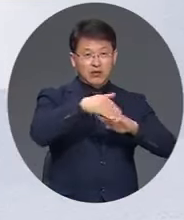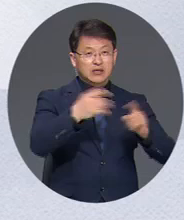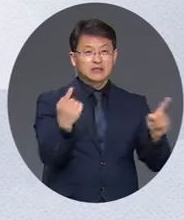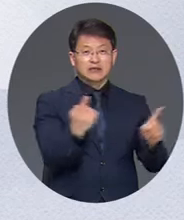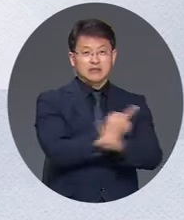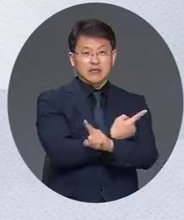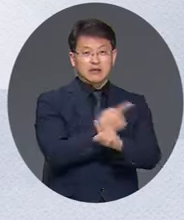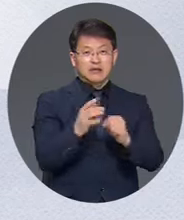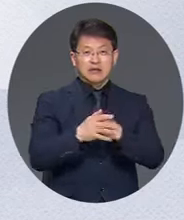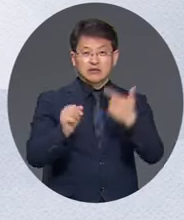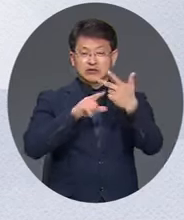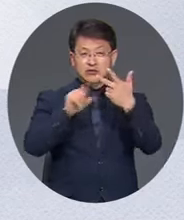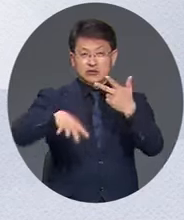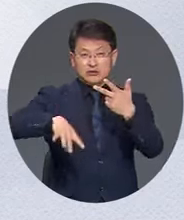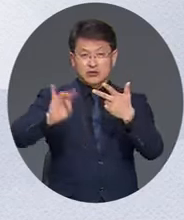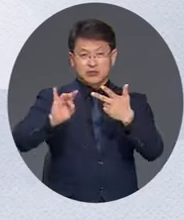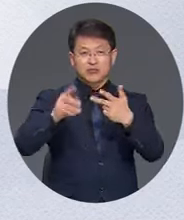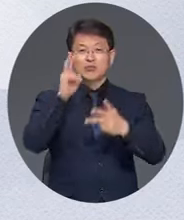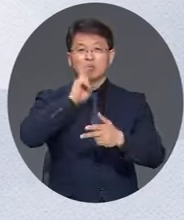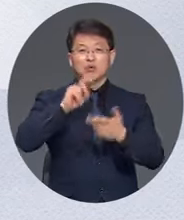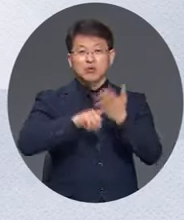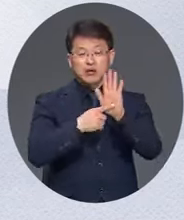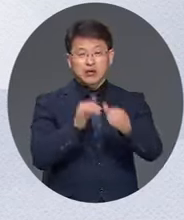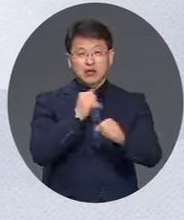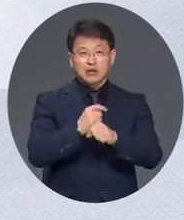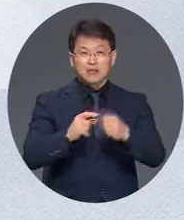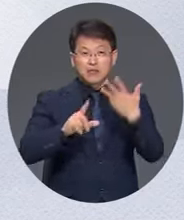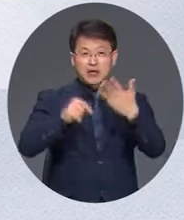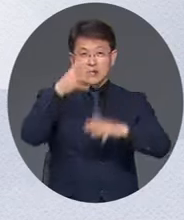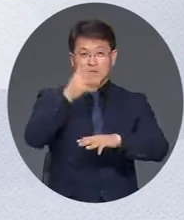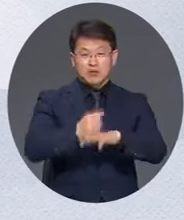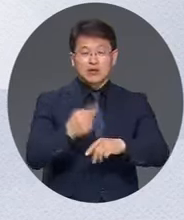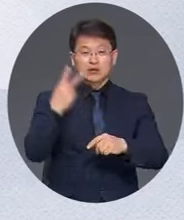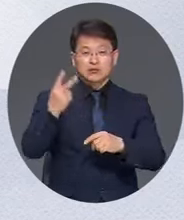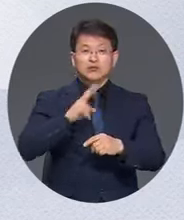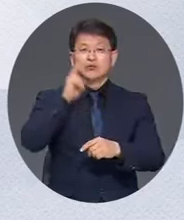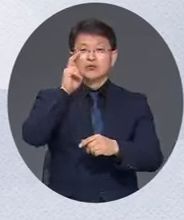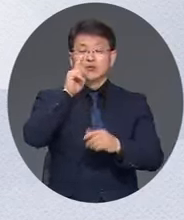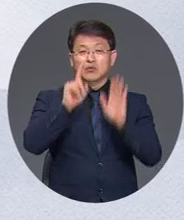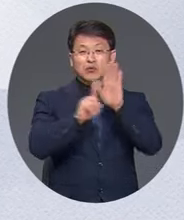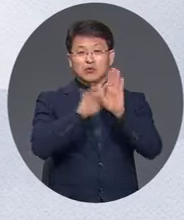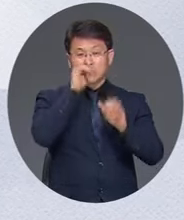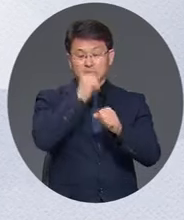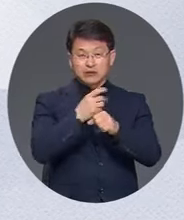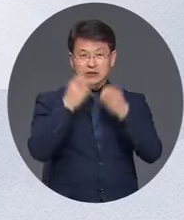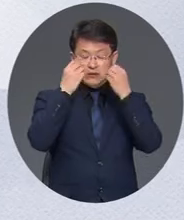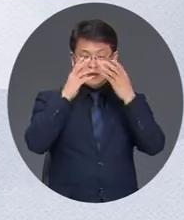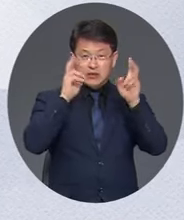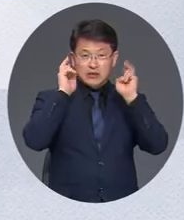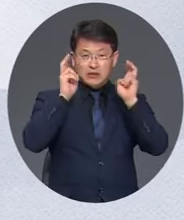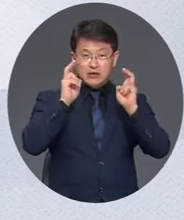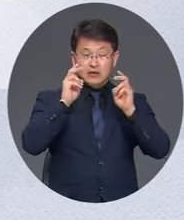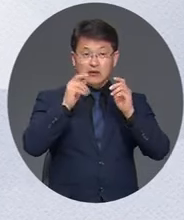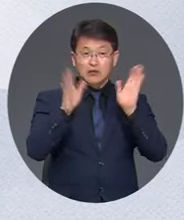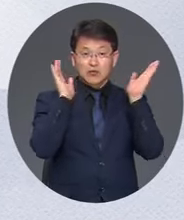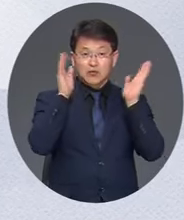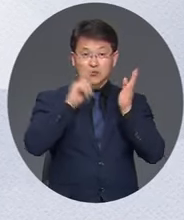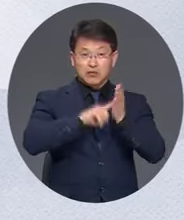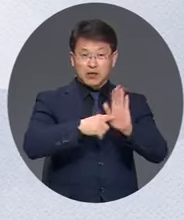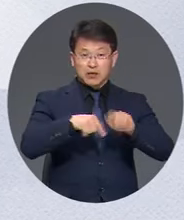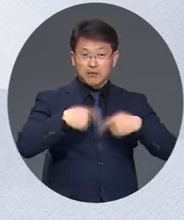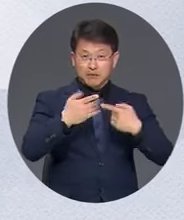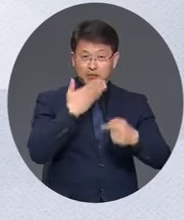전혀 달리 7월 초에 첫 공연, 8월 말에 두 편의 공연을 하겠으니 새 작품 참여에 가능